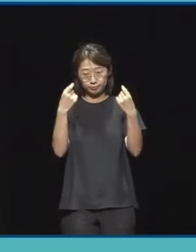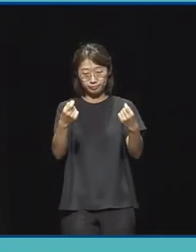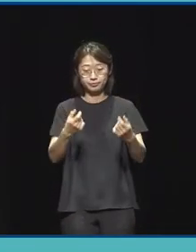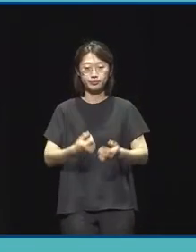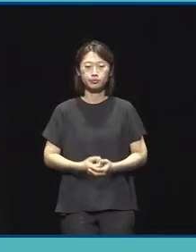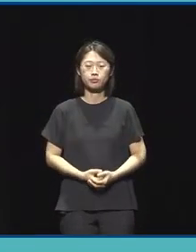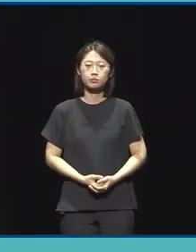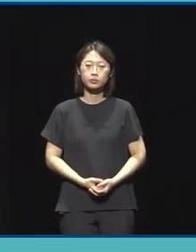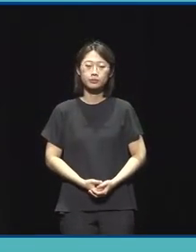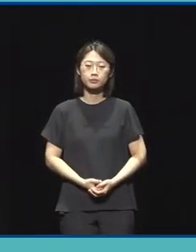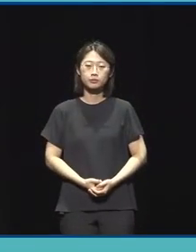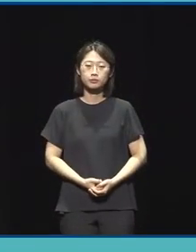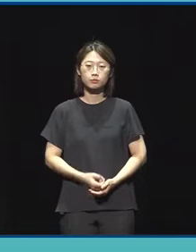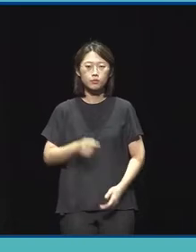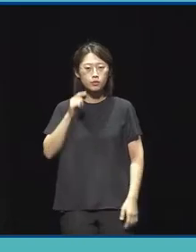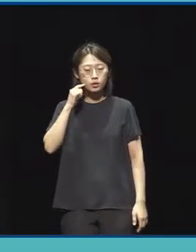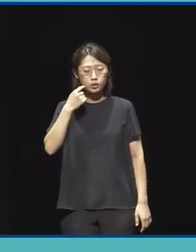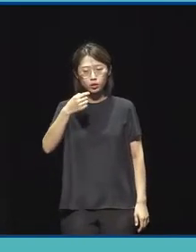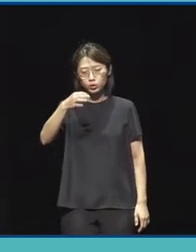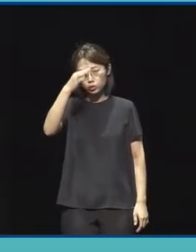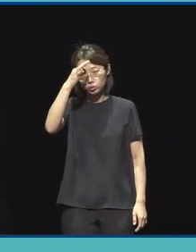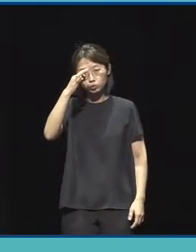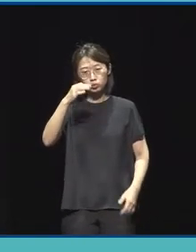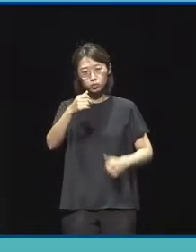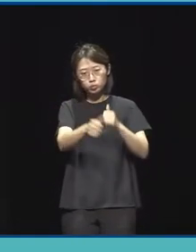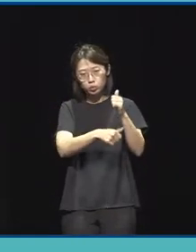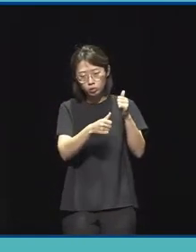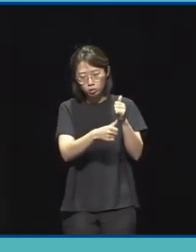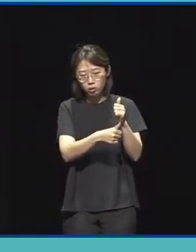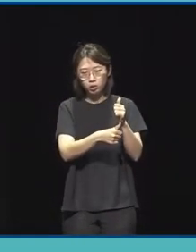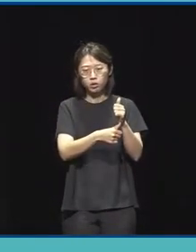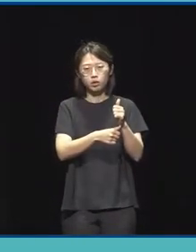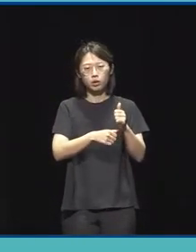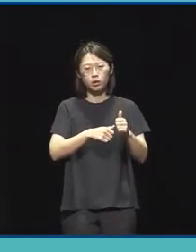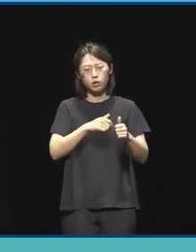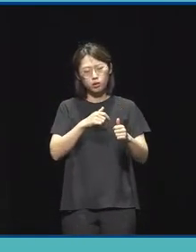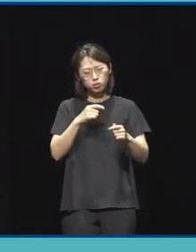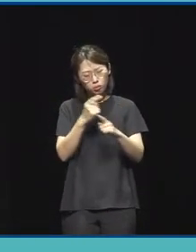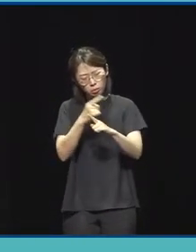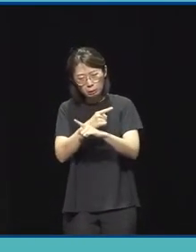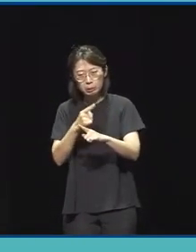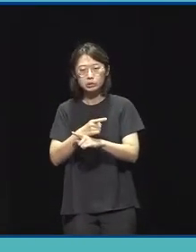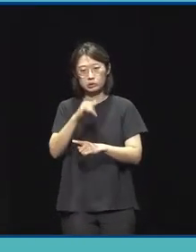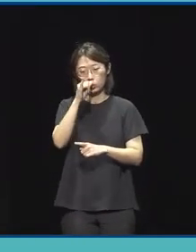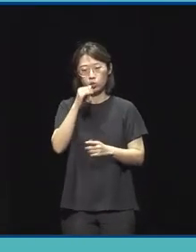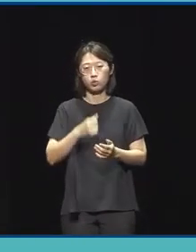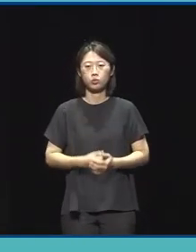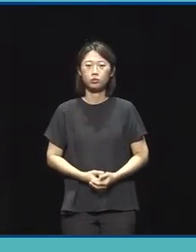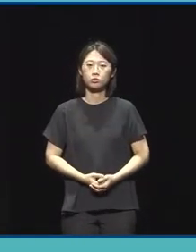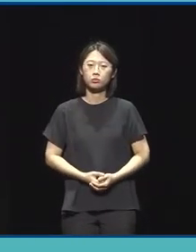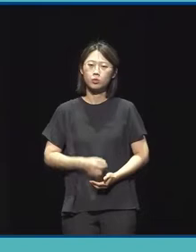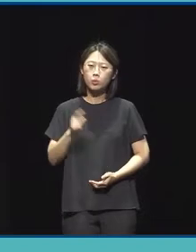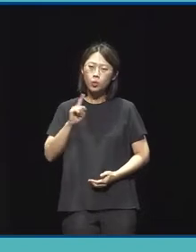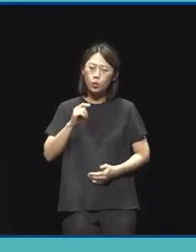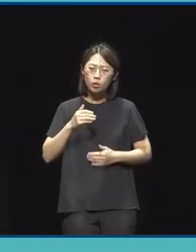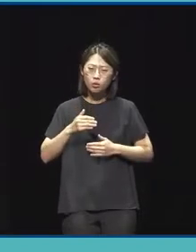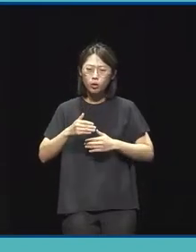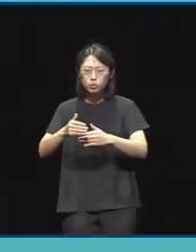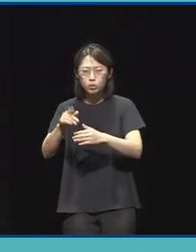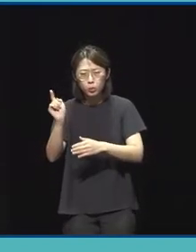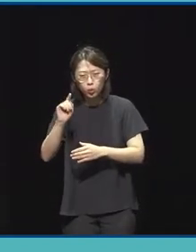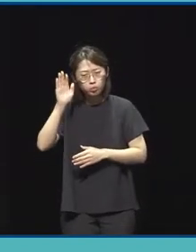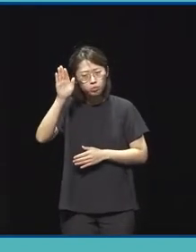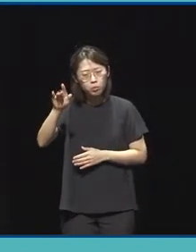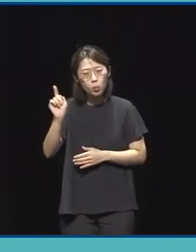그 예술위원회의 지원사업의 흐름이 너무 자주 바뀐다 또 어떤 방향으로 가는지 잘